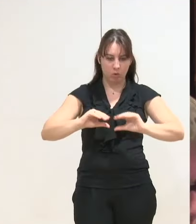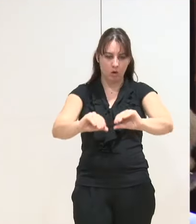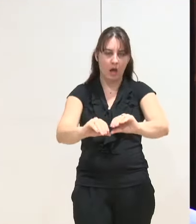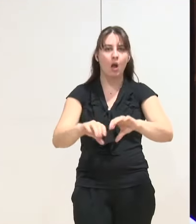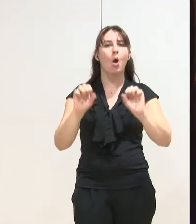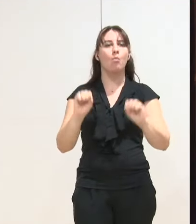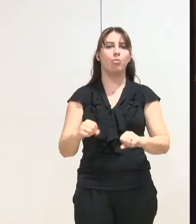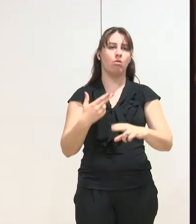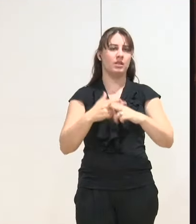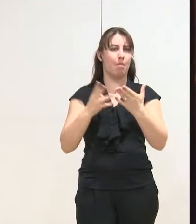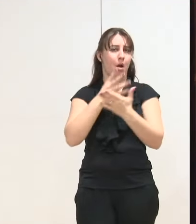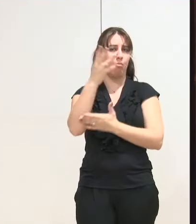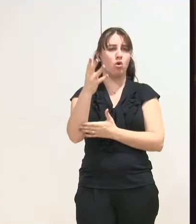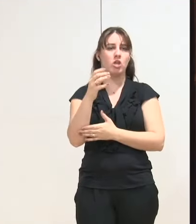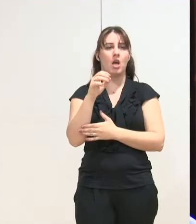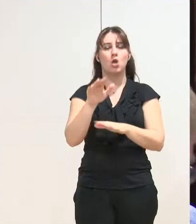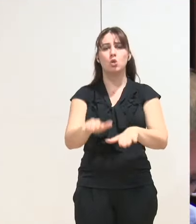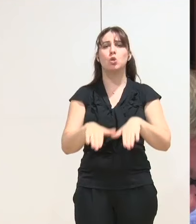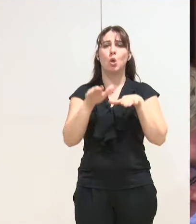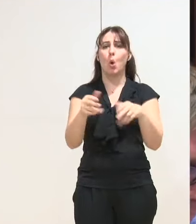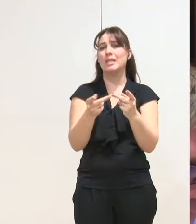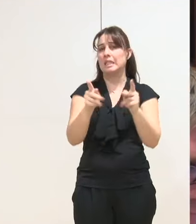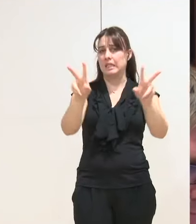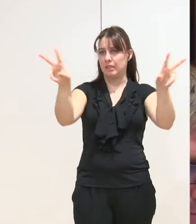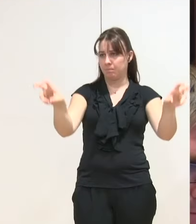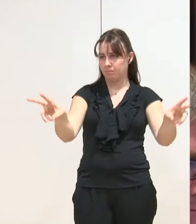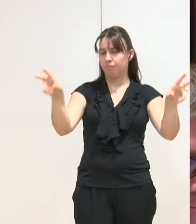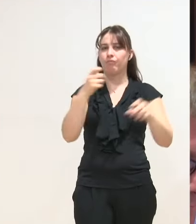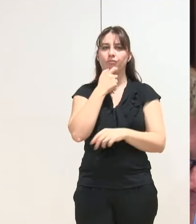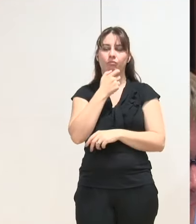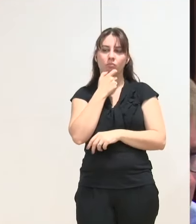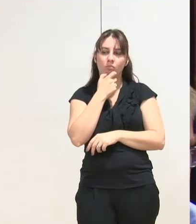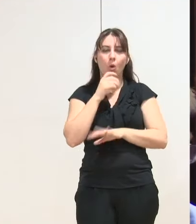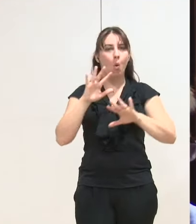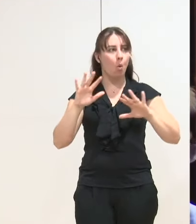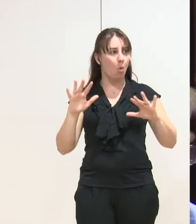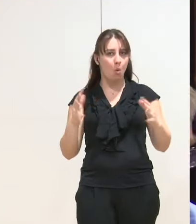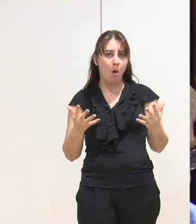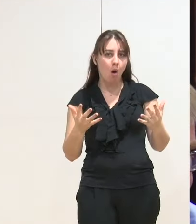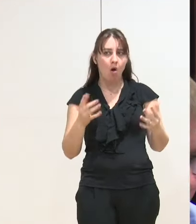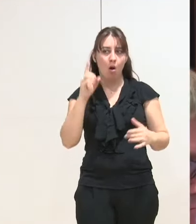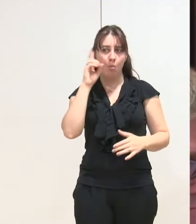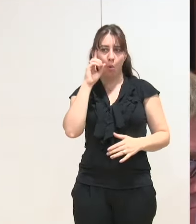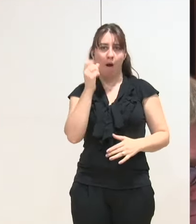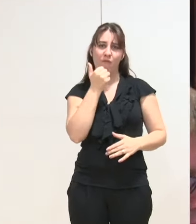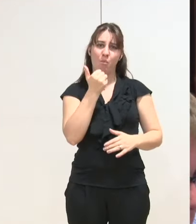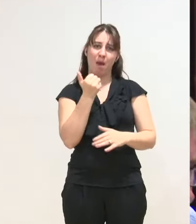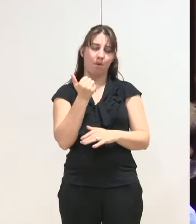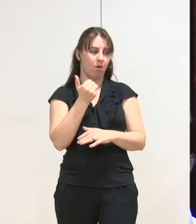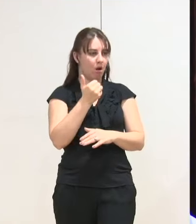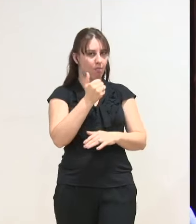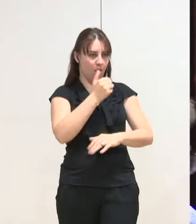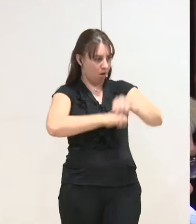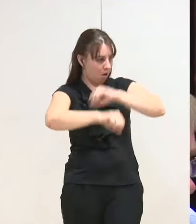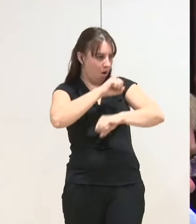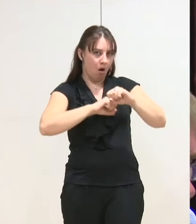City où toute action de développement est remise en cause sans même que vous vous en saisissiez réellement pour